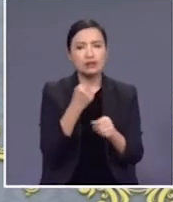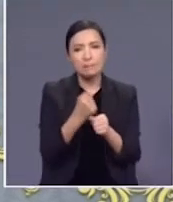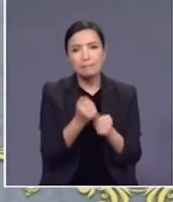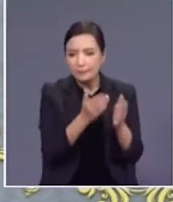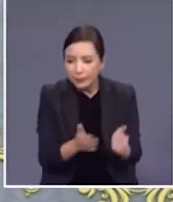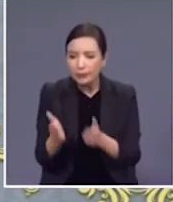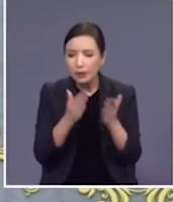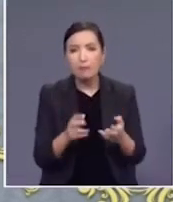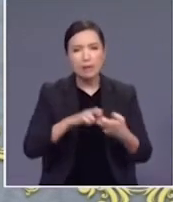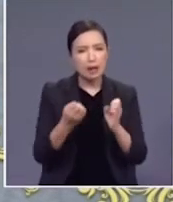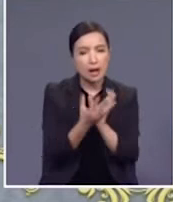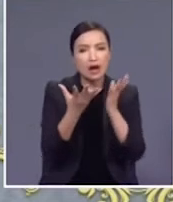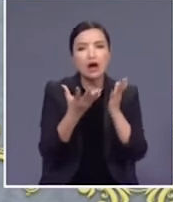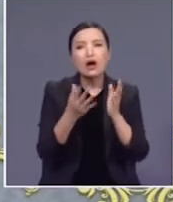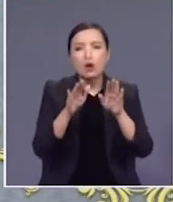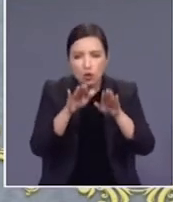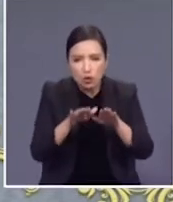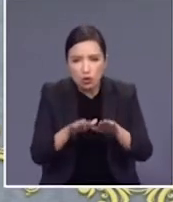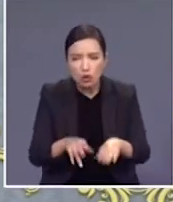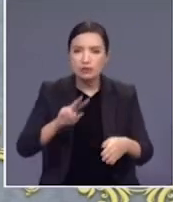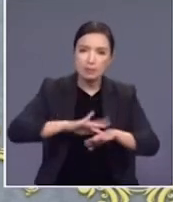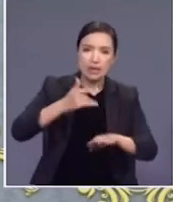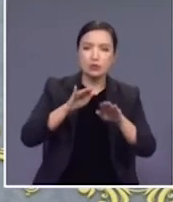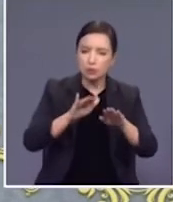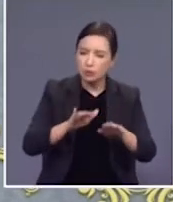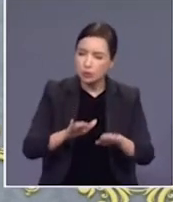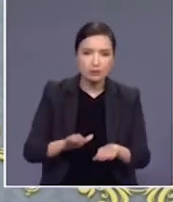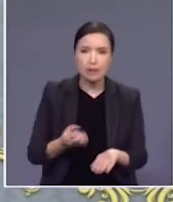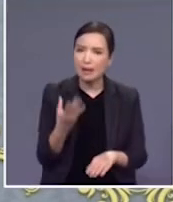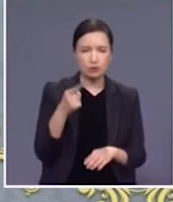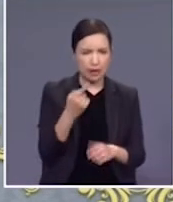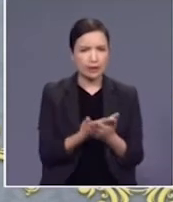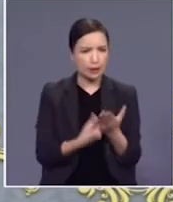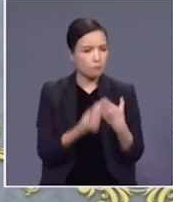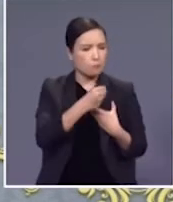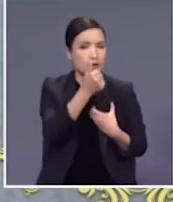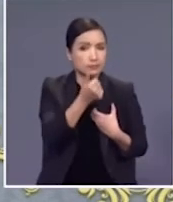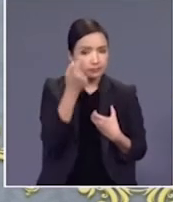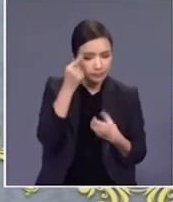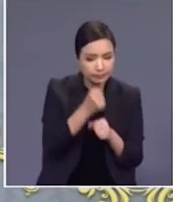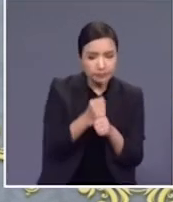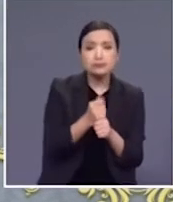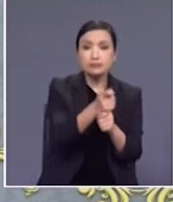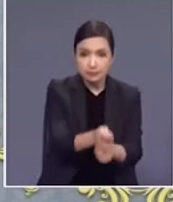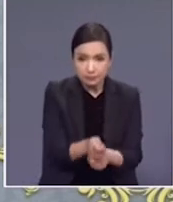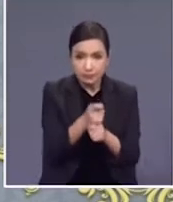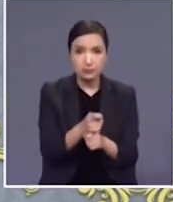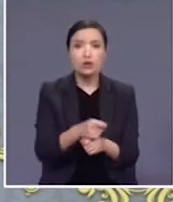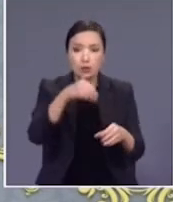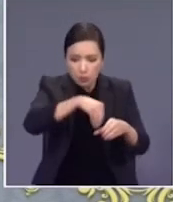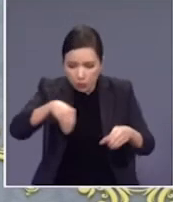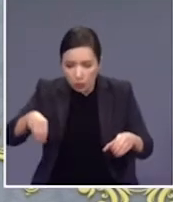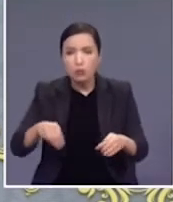และลดความเสียหายที่เกิดจากภัยพิบัติธรรมชาติให้ได้มากที่สุดให้มีการเลือกผลิตสินค้าเกษตรที่มีโอกาสทางการ